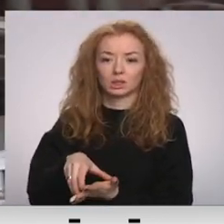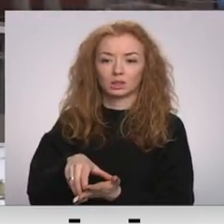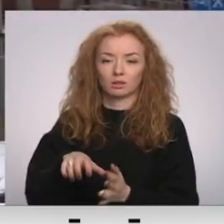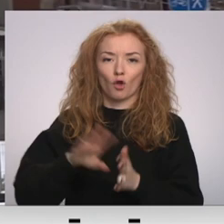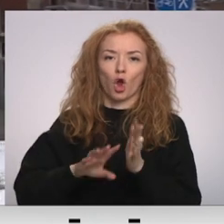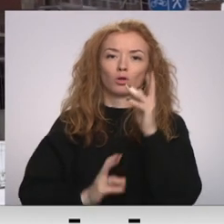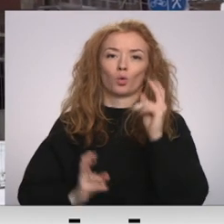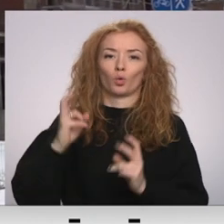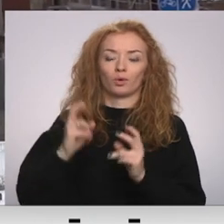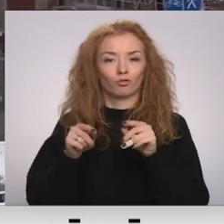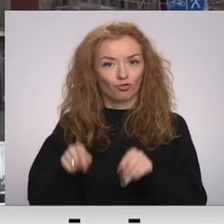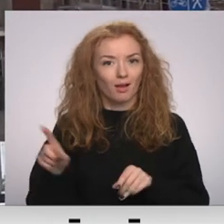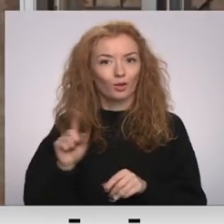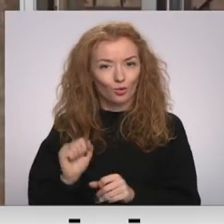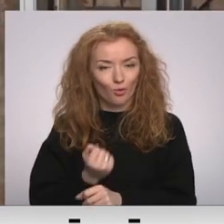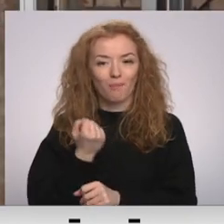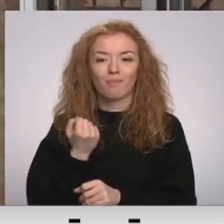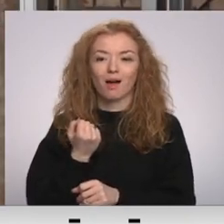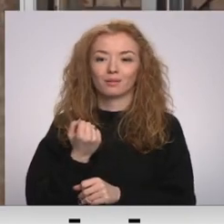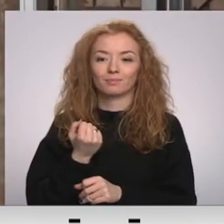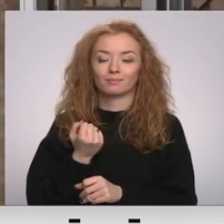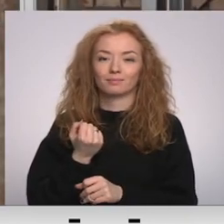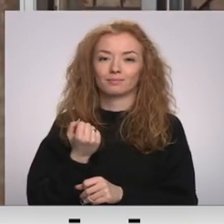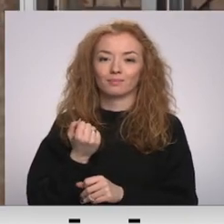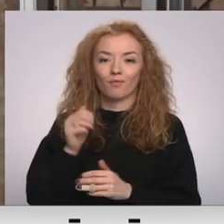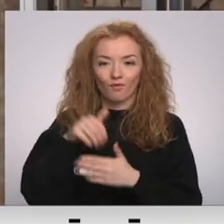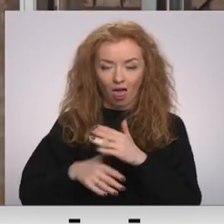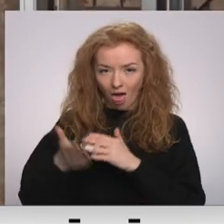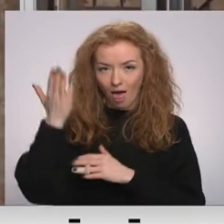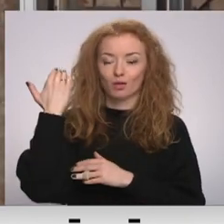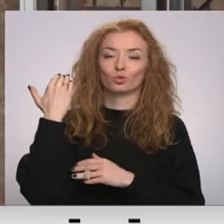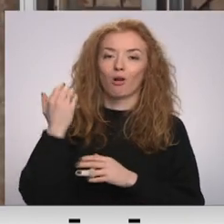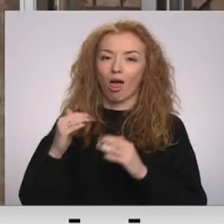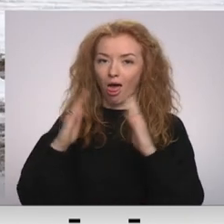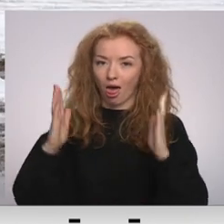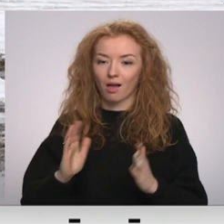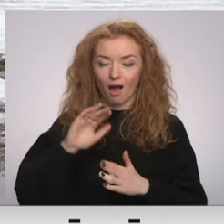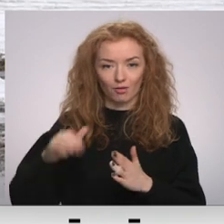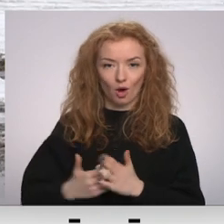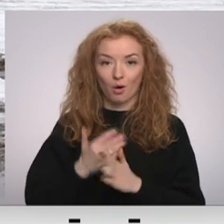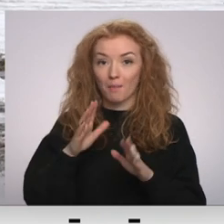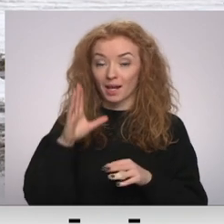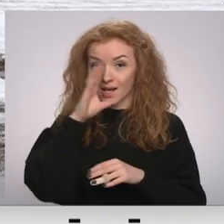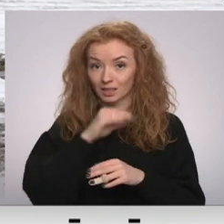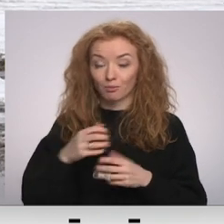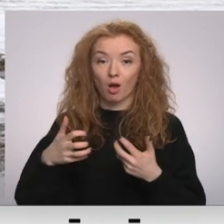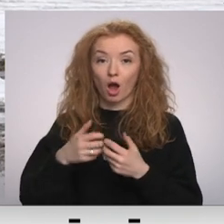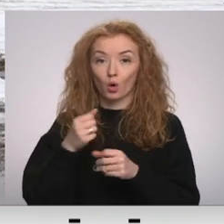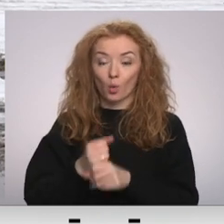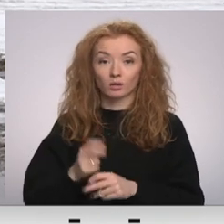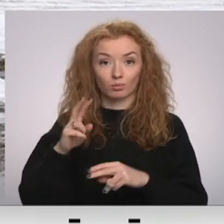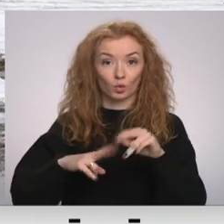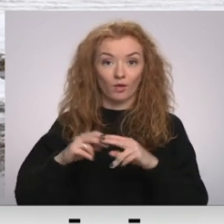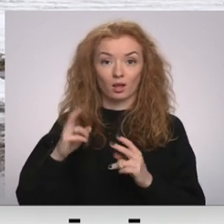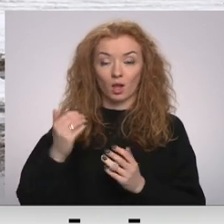ceļs, ka šeit ir šī vēsturiskā ēka, tiek atjaunota. Par iespēju Karostā celt jaunu